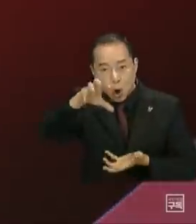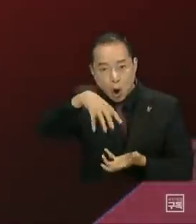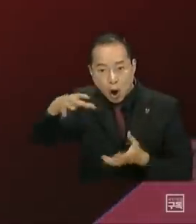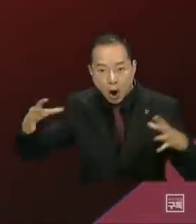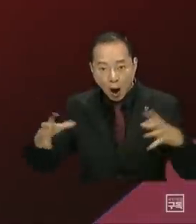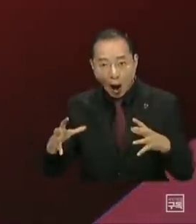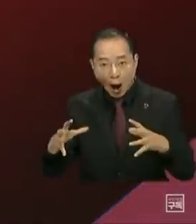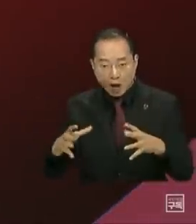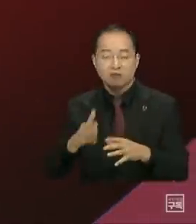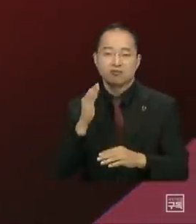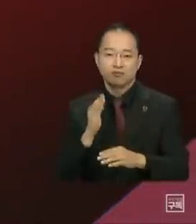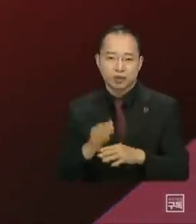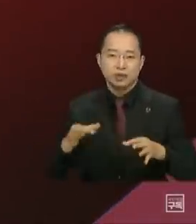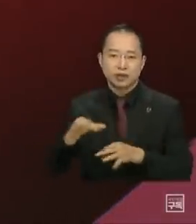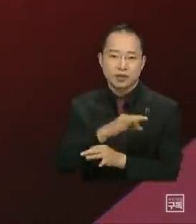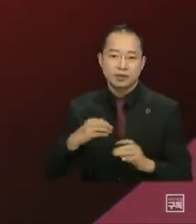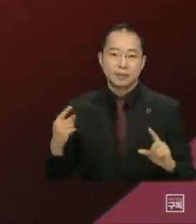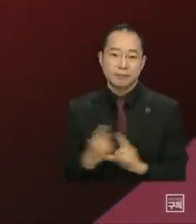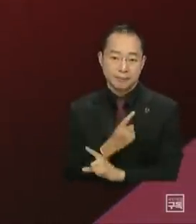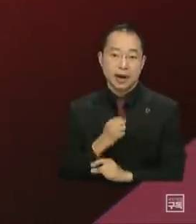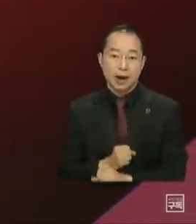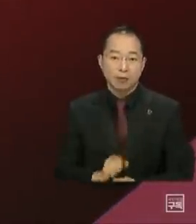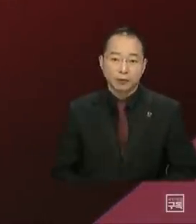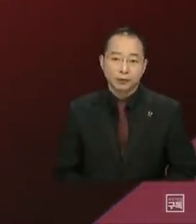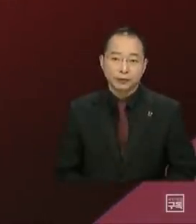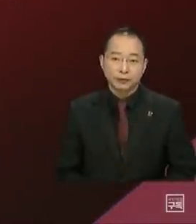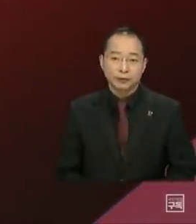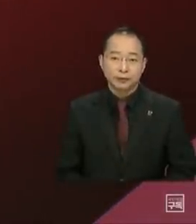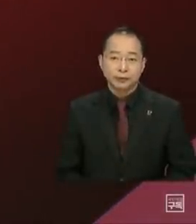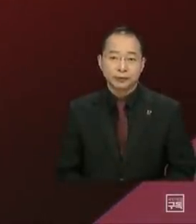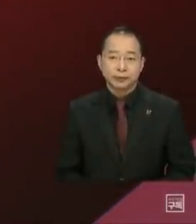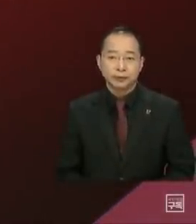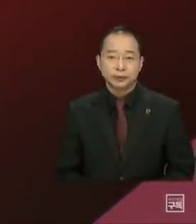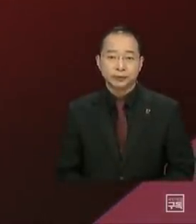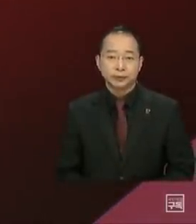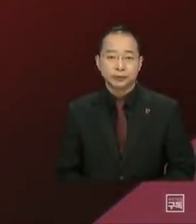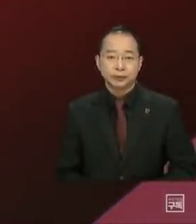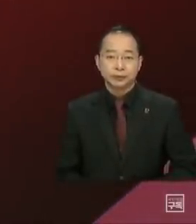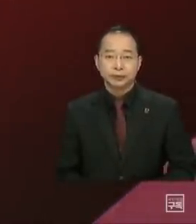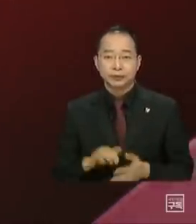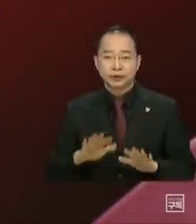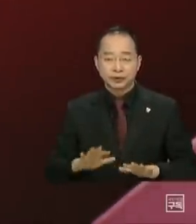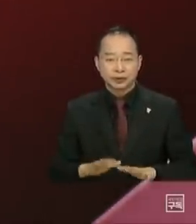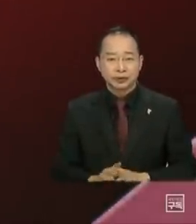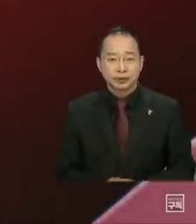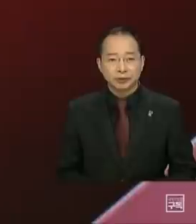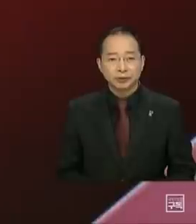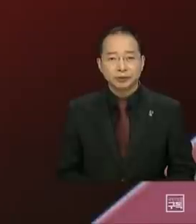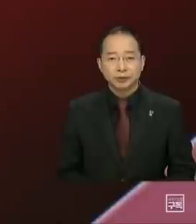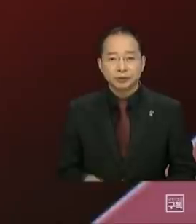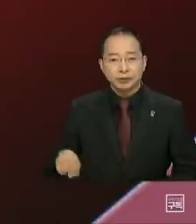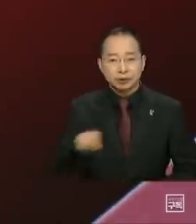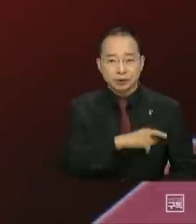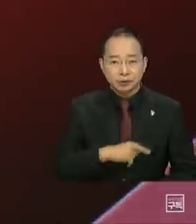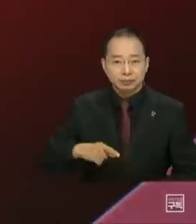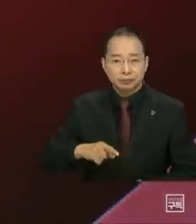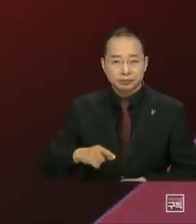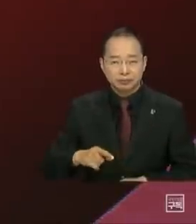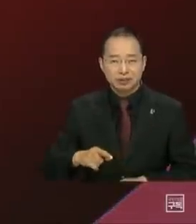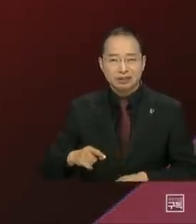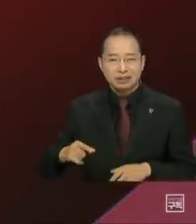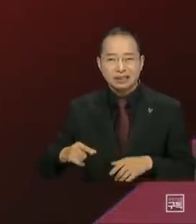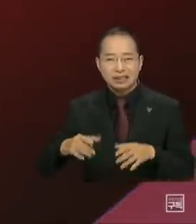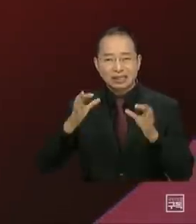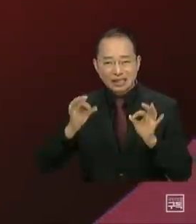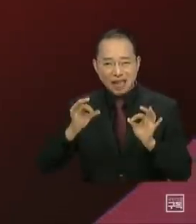체질을 개선을 하고 역대 최대 규모로 풀린 시중 유동자금을